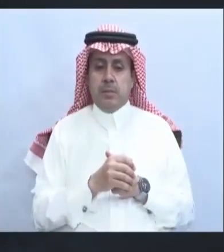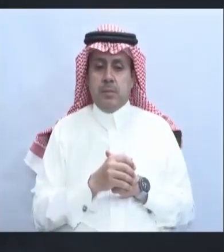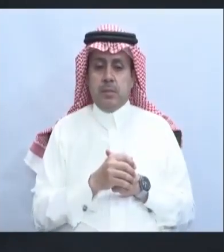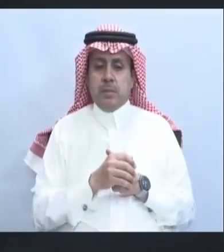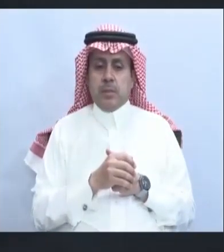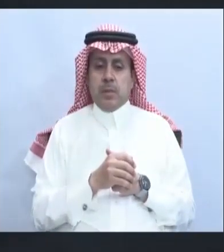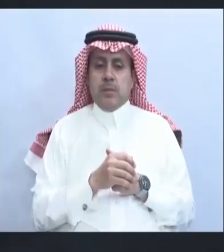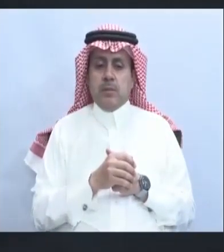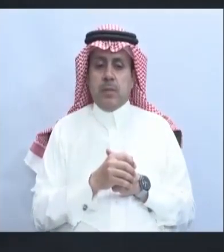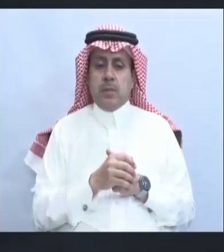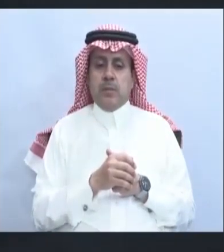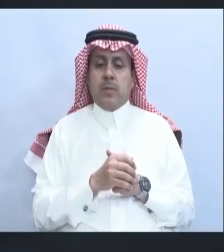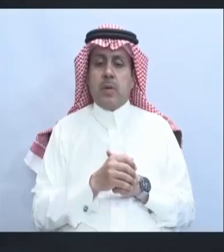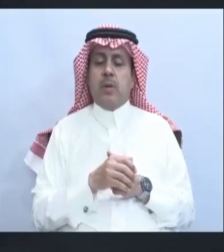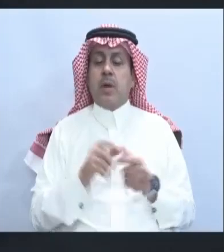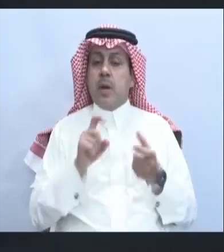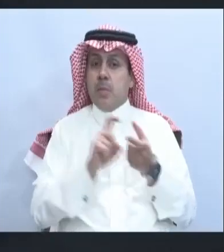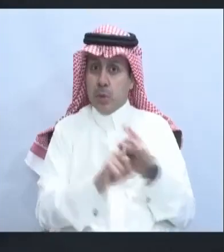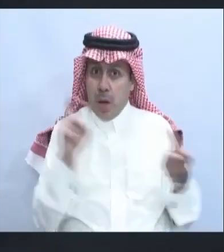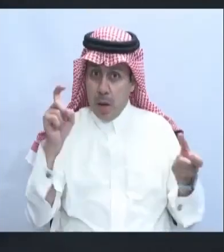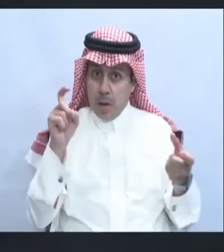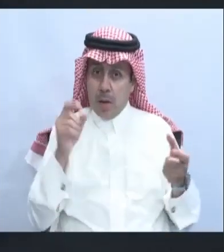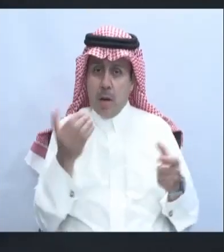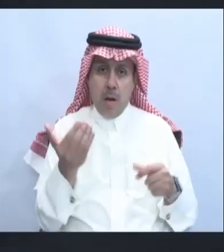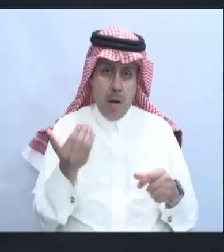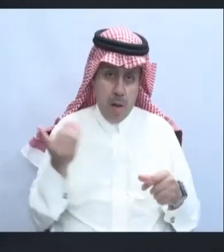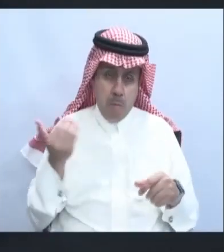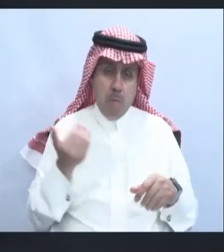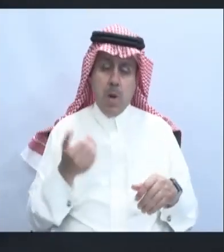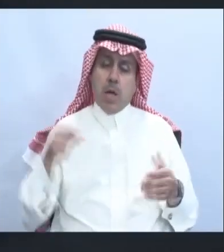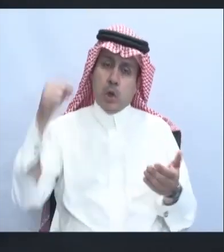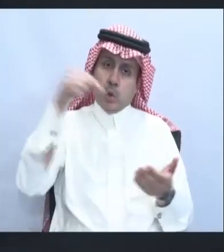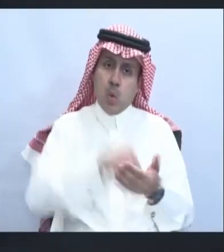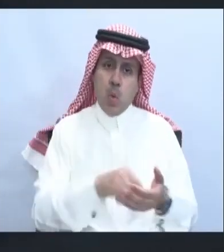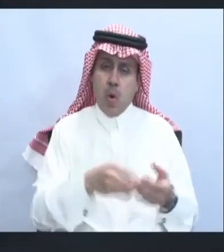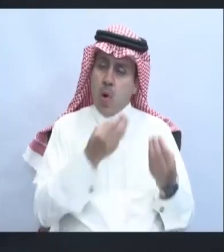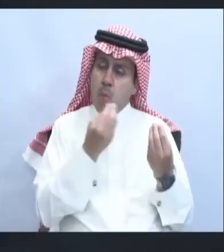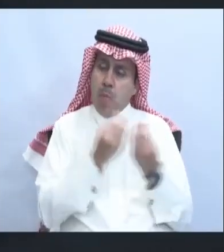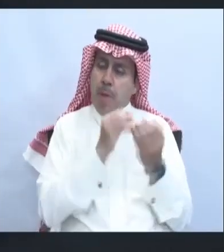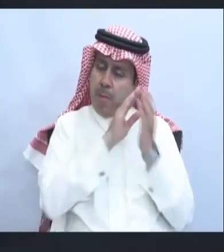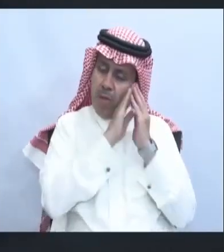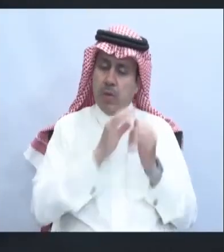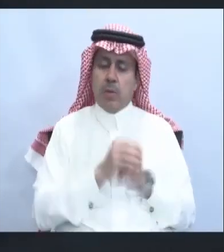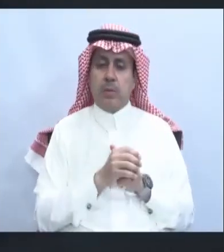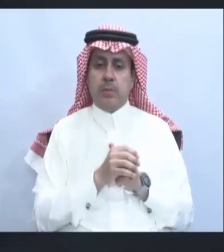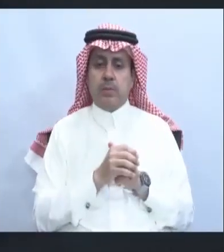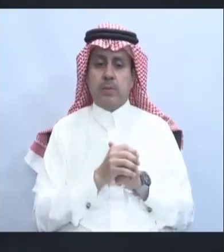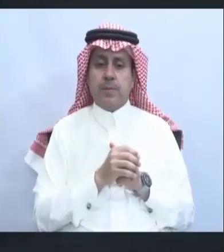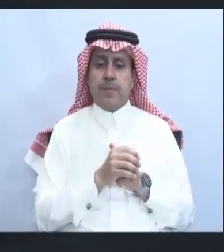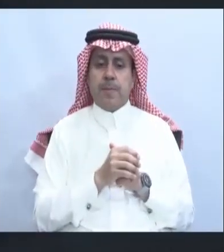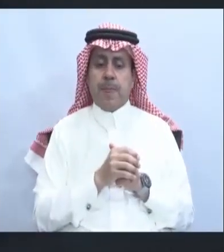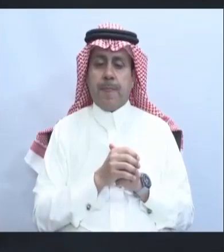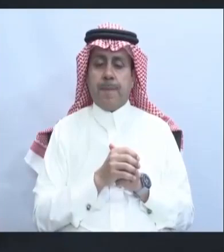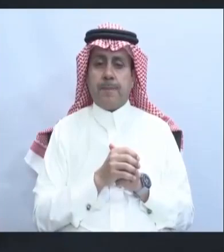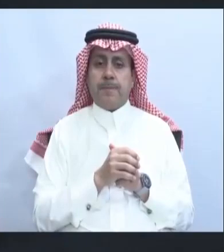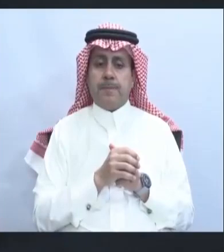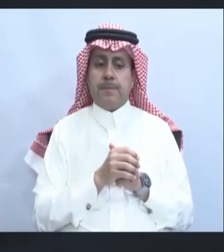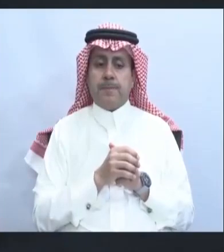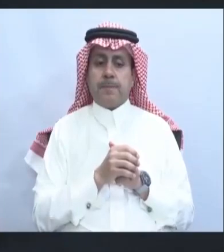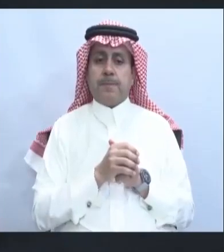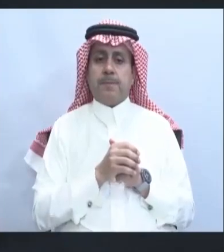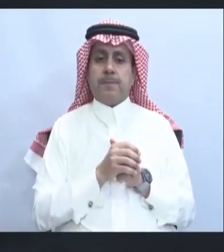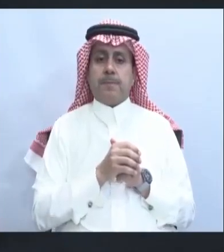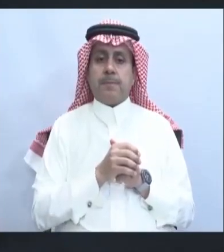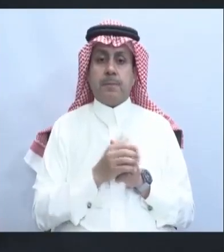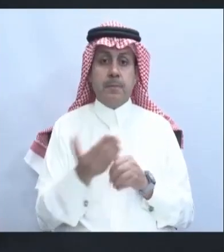نوع العده هنا هنا المطلقه قبل الدخول في قول الله تعالى اذا نكحتم المؤمنات ثم طلقتموهن